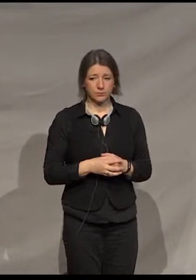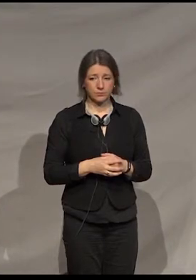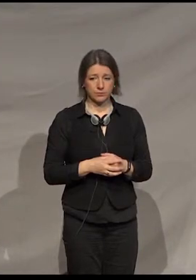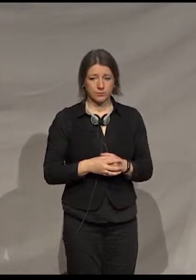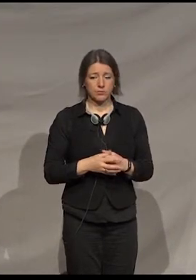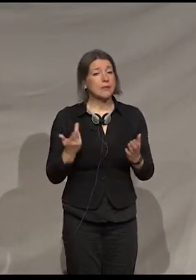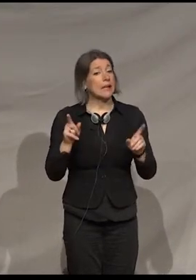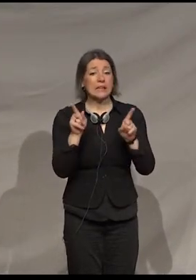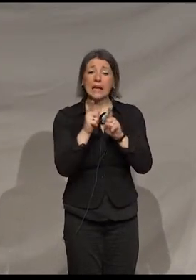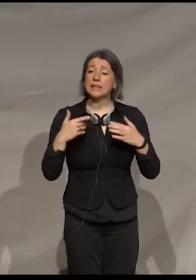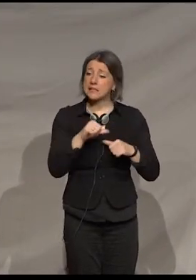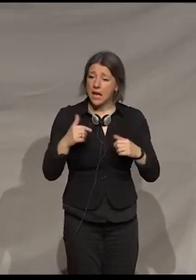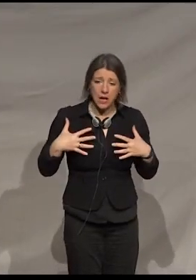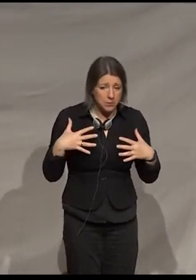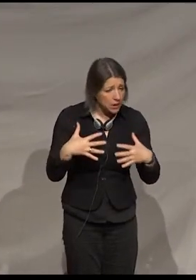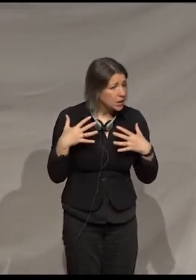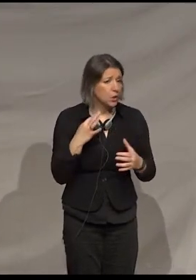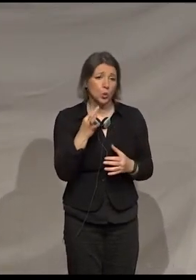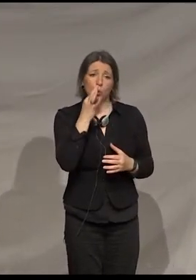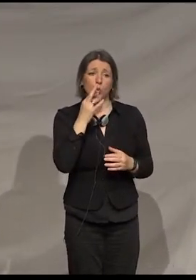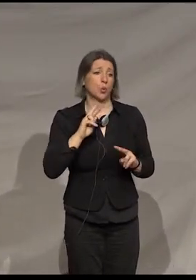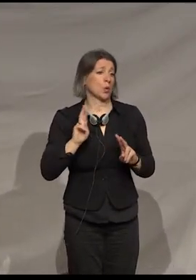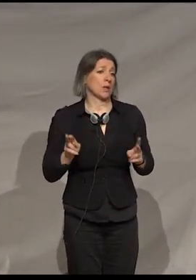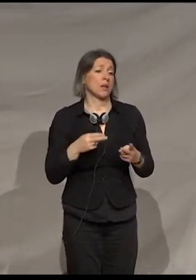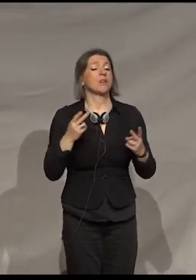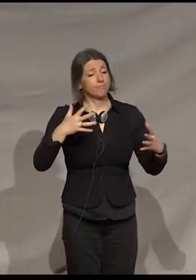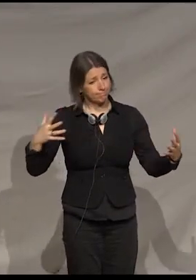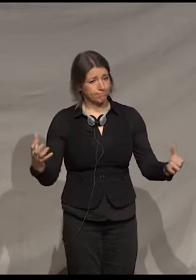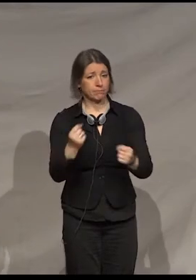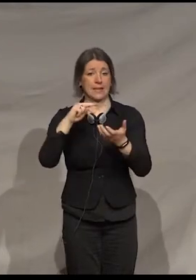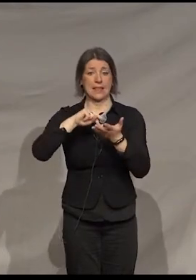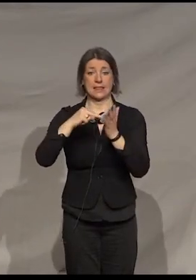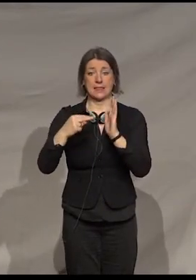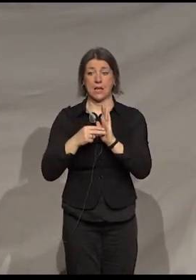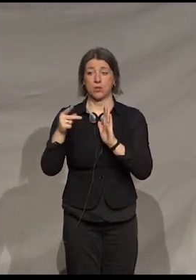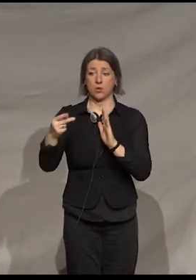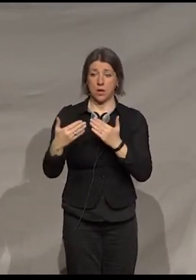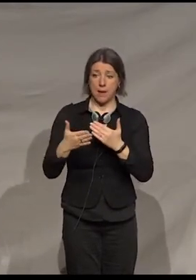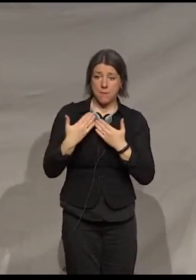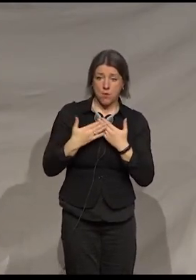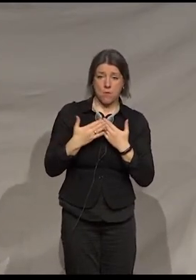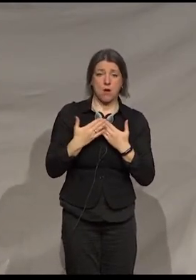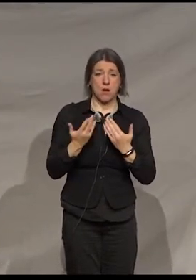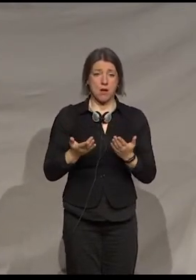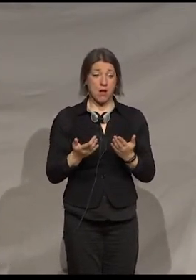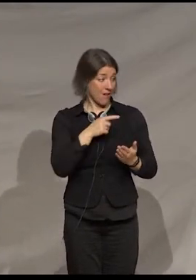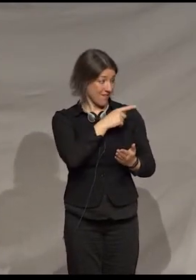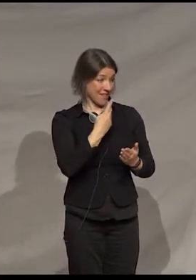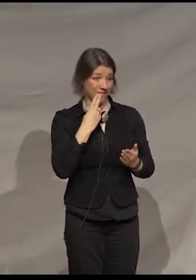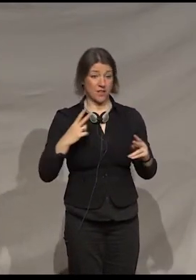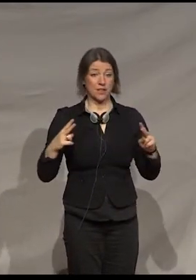Moje zájmy jsou IT technologie, technologie celkově a zajímavé